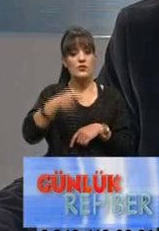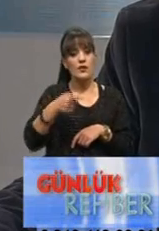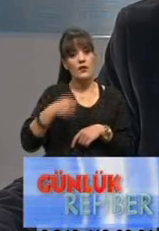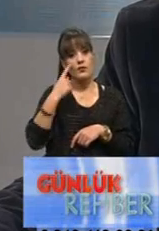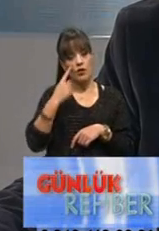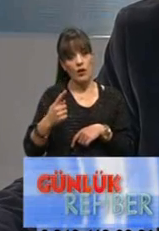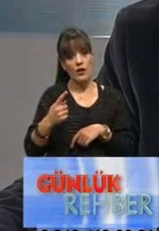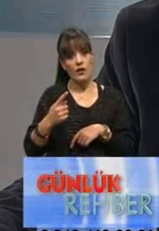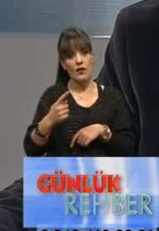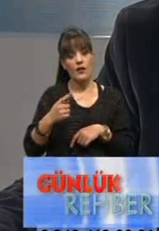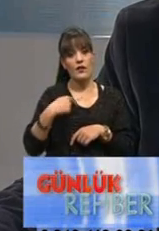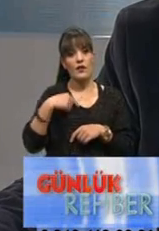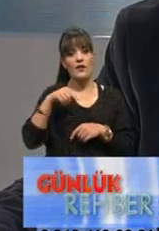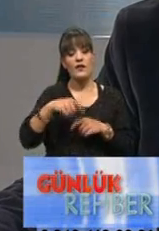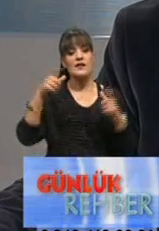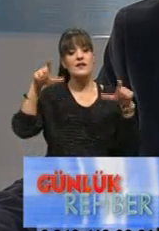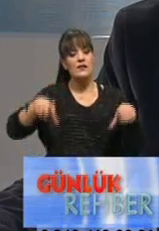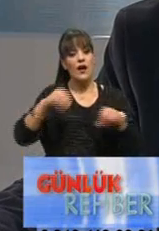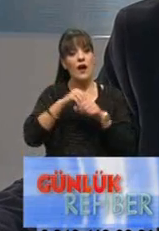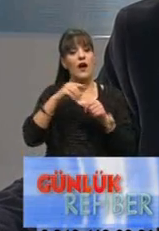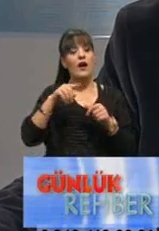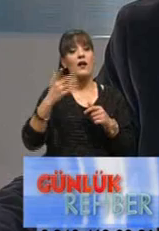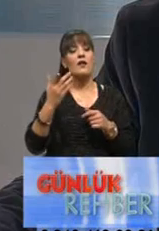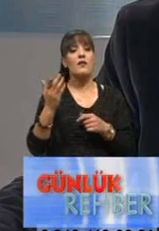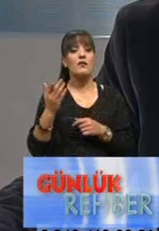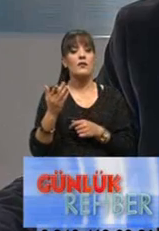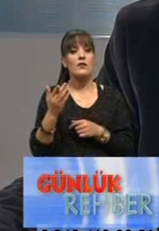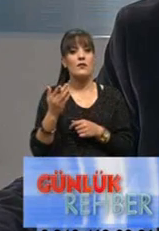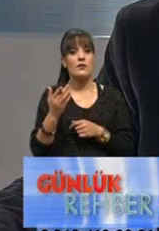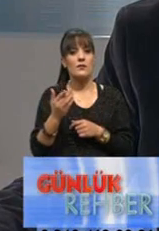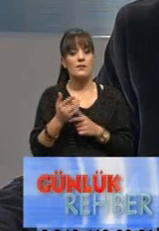ölçülerle, bu sağ ölçüleriyle, bu hı-hı. işte